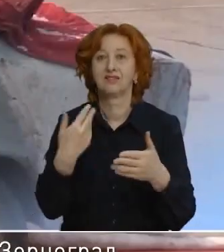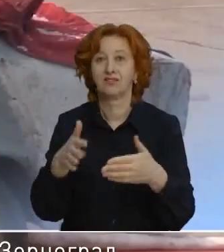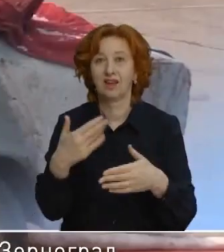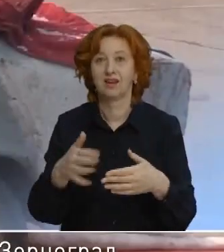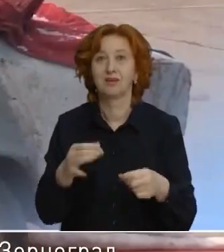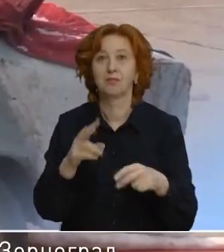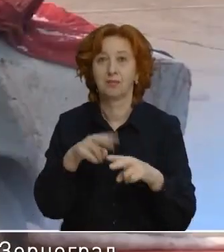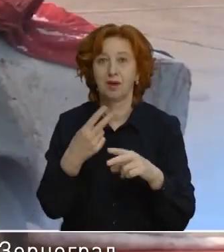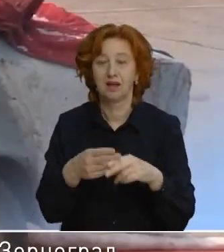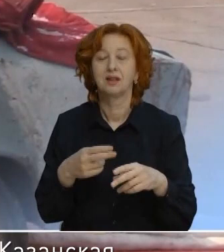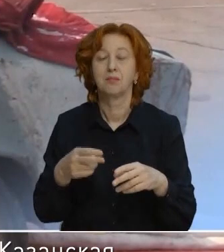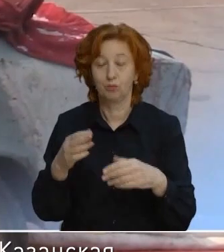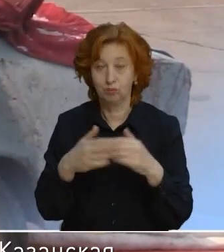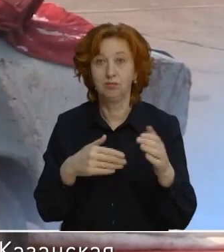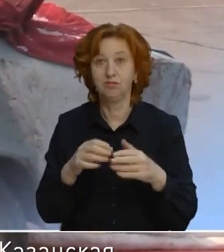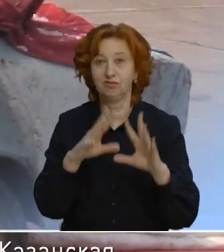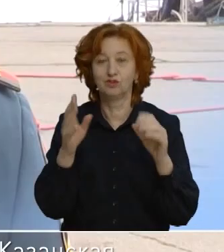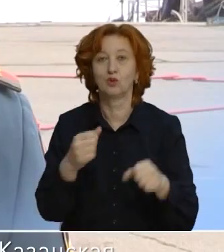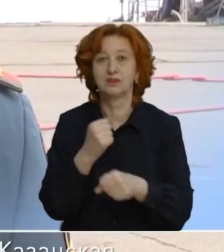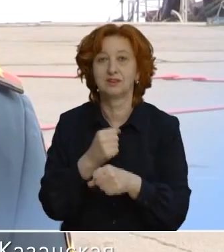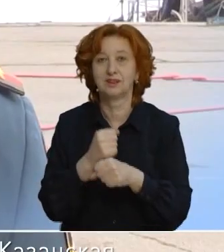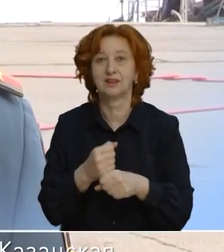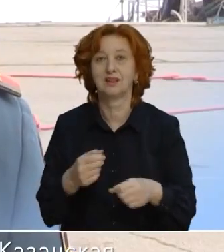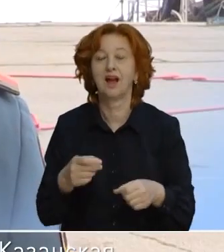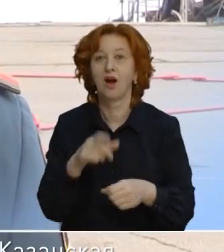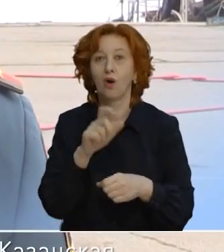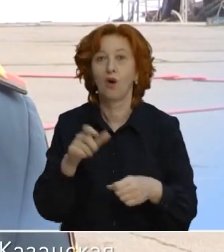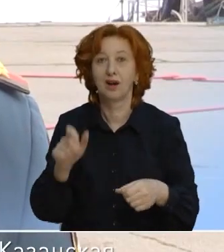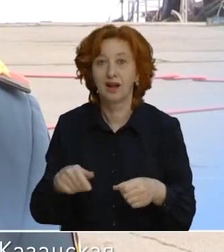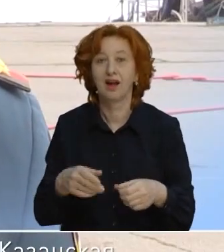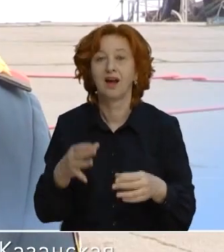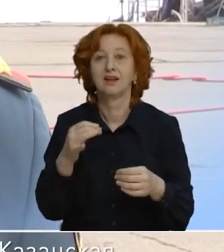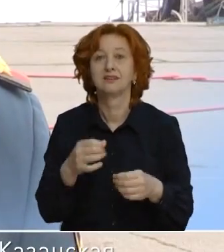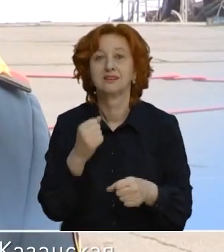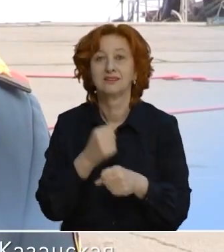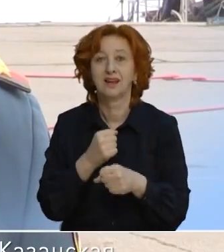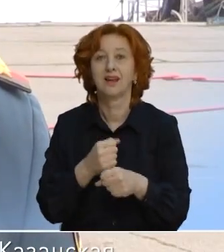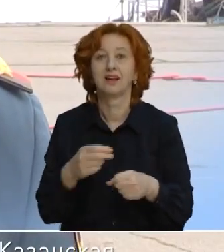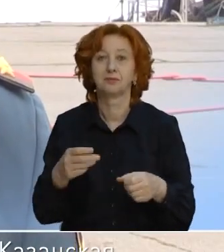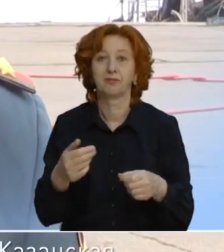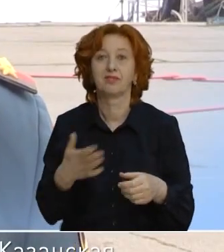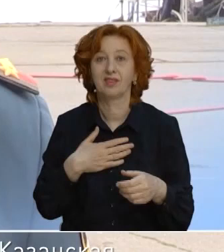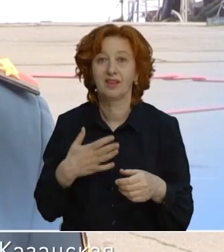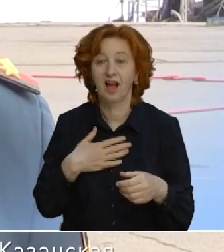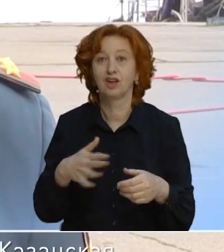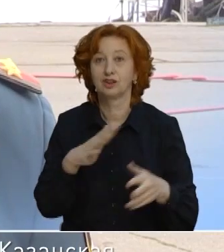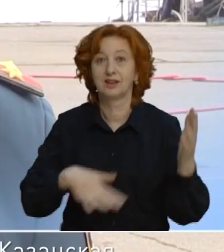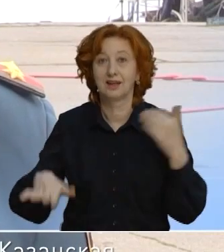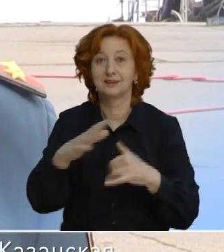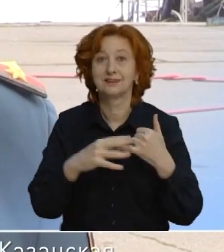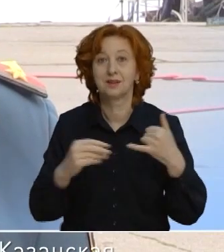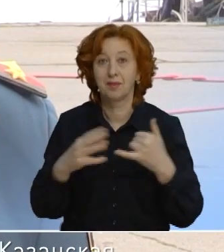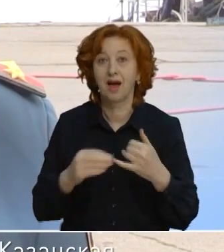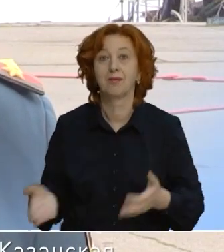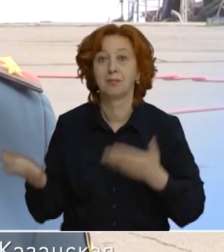пострадавших, первичными средствами пожаротушения. Второй год подряд город Азов, наша Донская земля, принимает